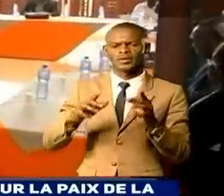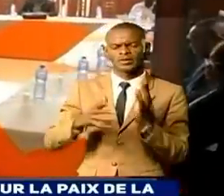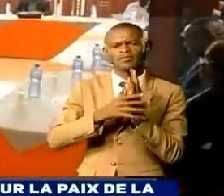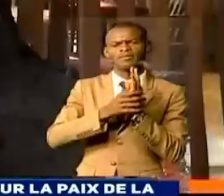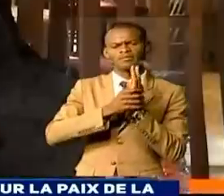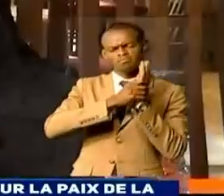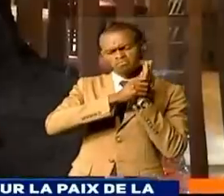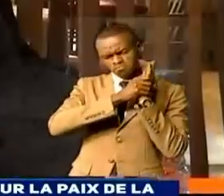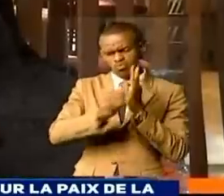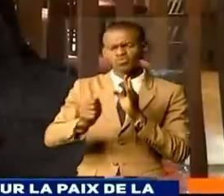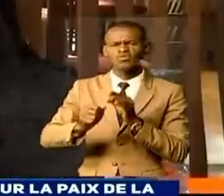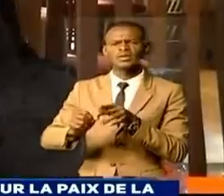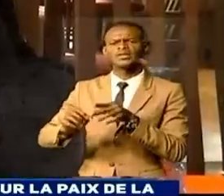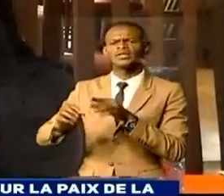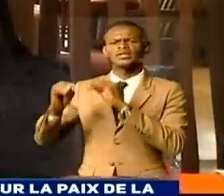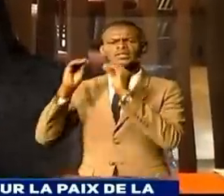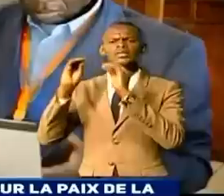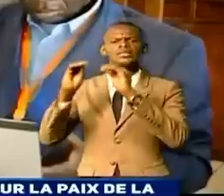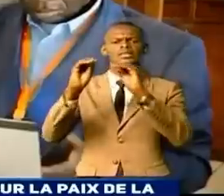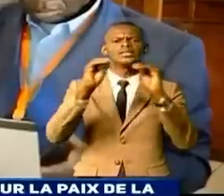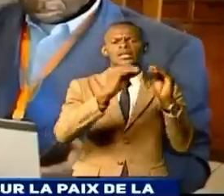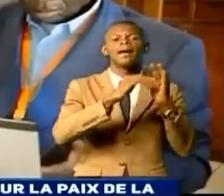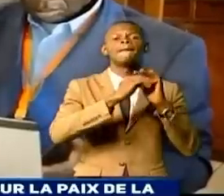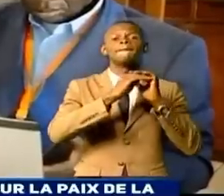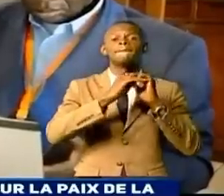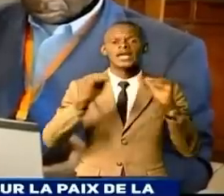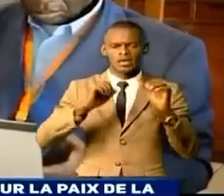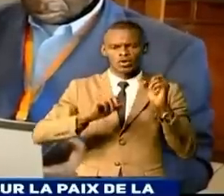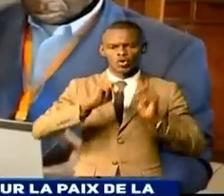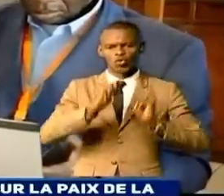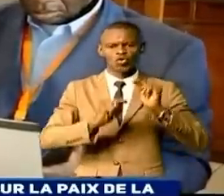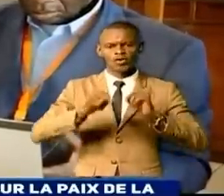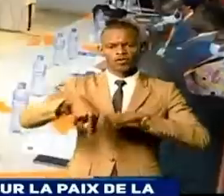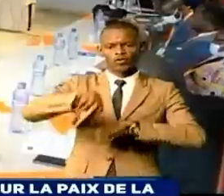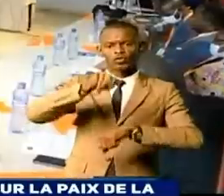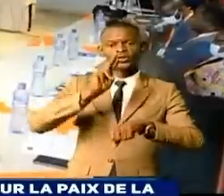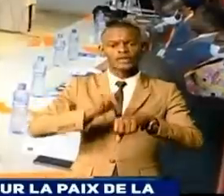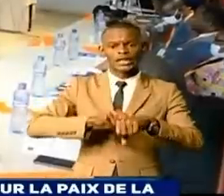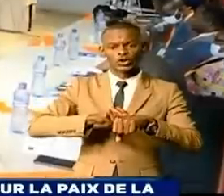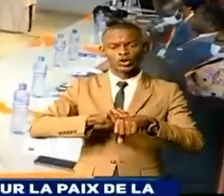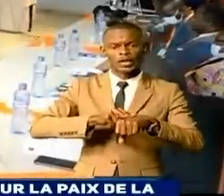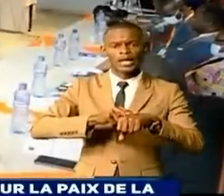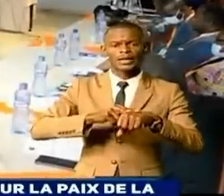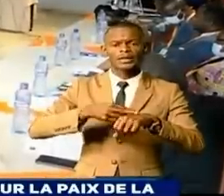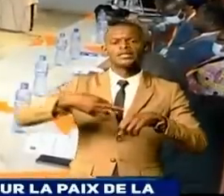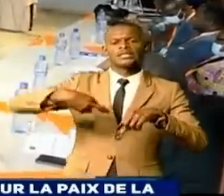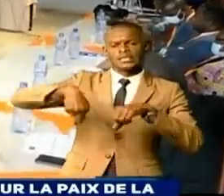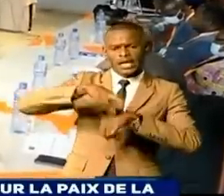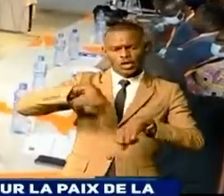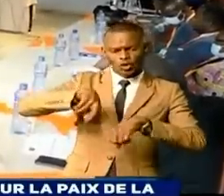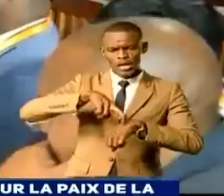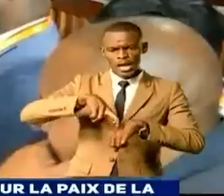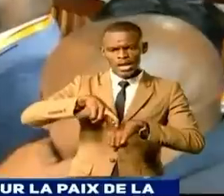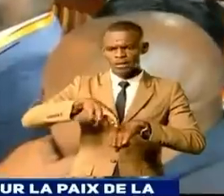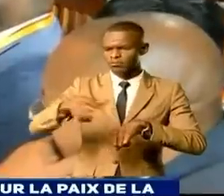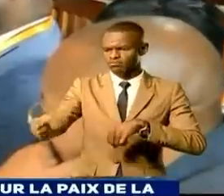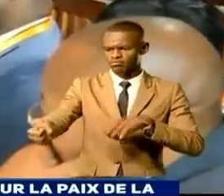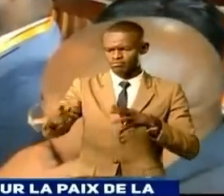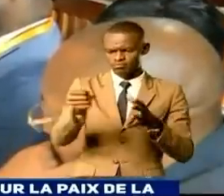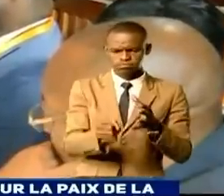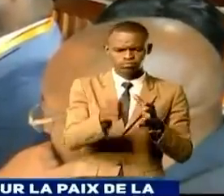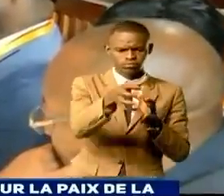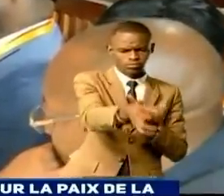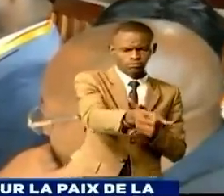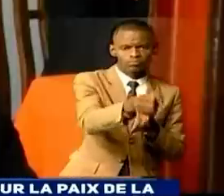paix sur le plan national et régional, en impliquant la jeunesse de la région aux actions et initiatives